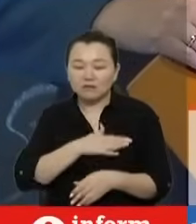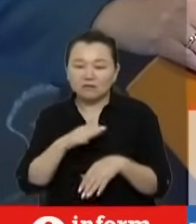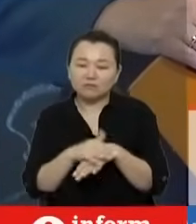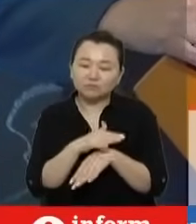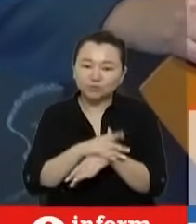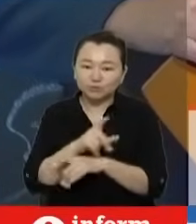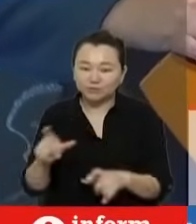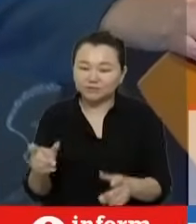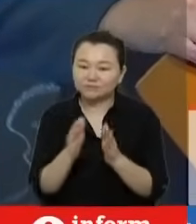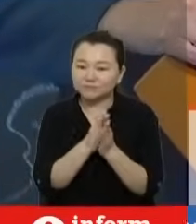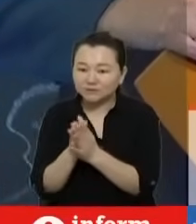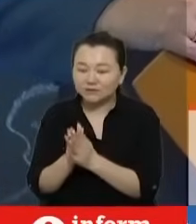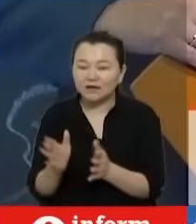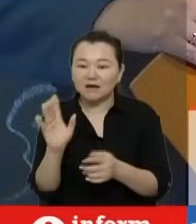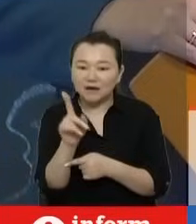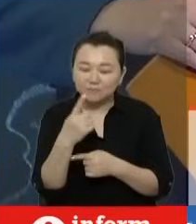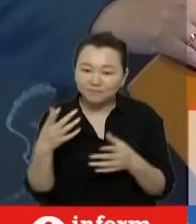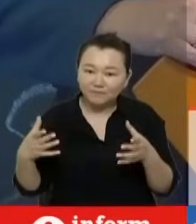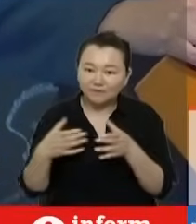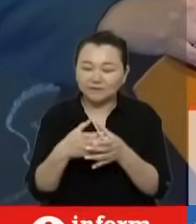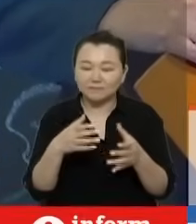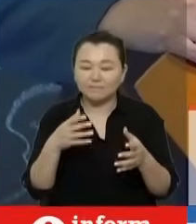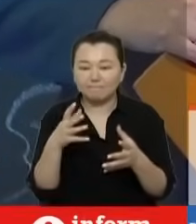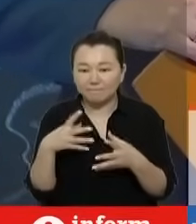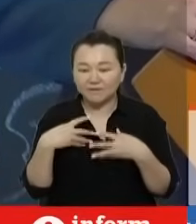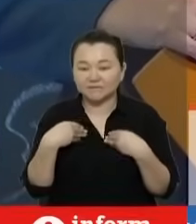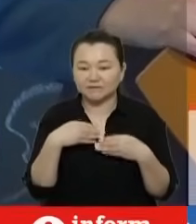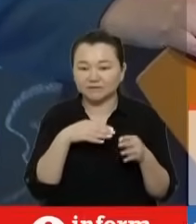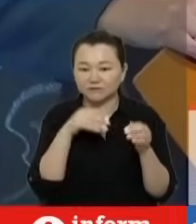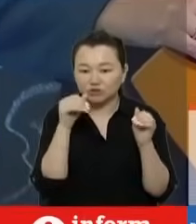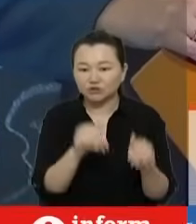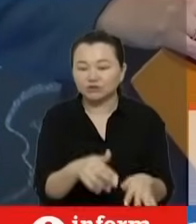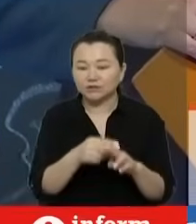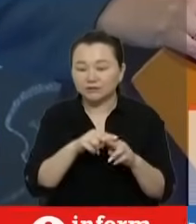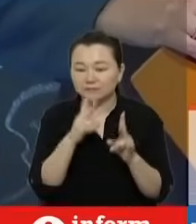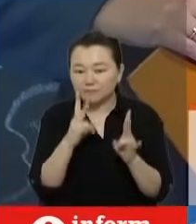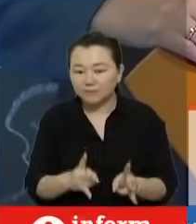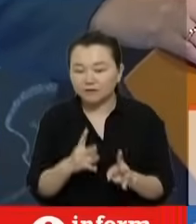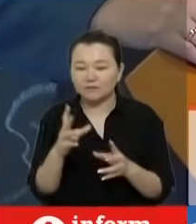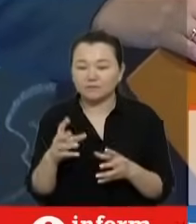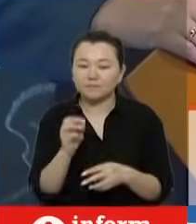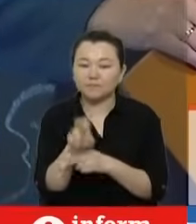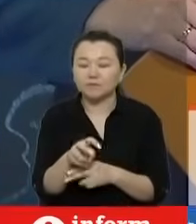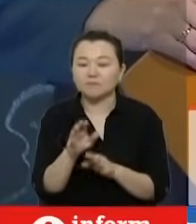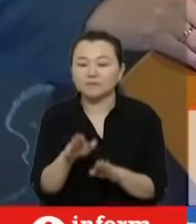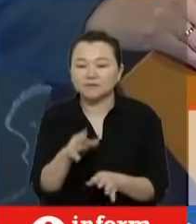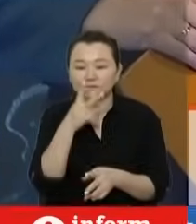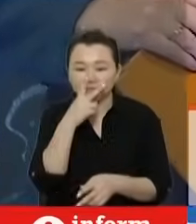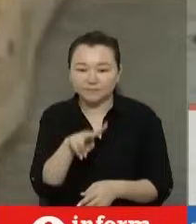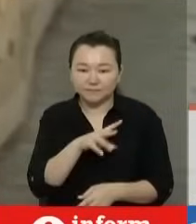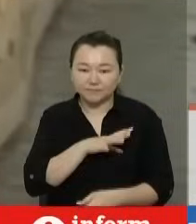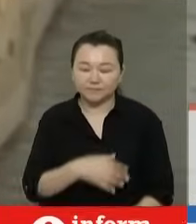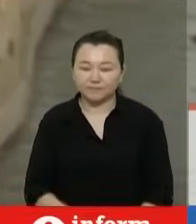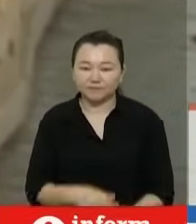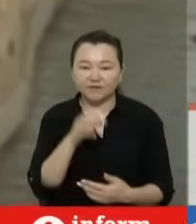призывают население объединиться и вместе справиться с бедой. Екатерина Белоусова побывала в пунктах сбора гуманитарной помощи.